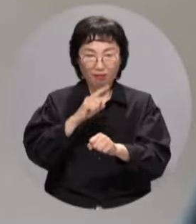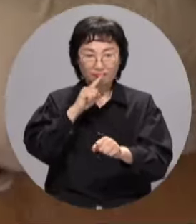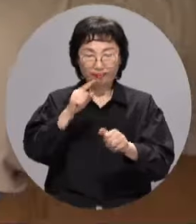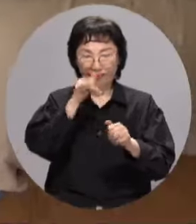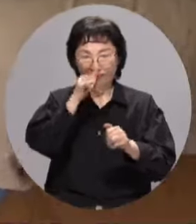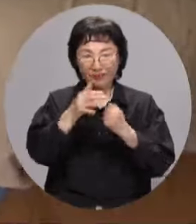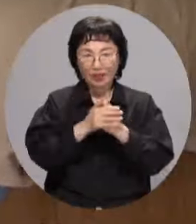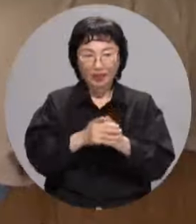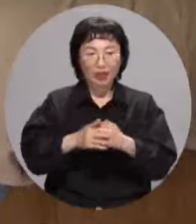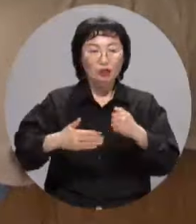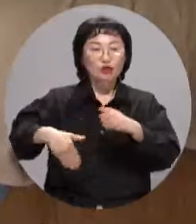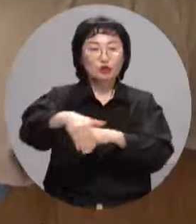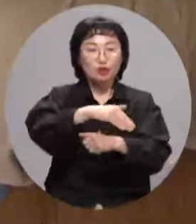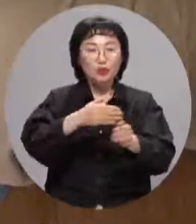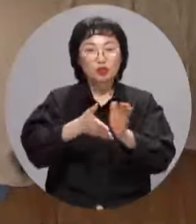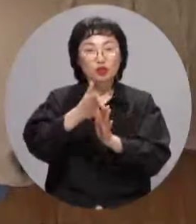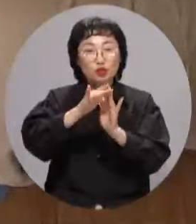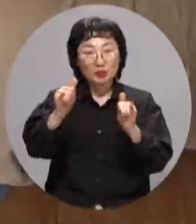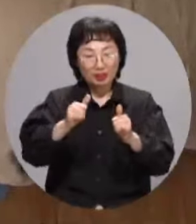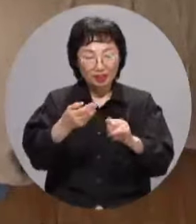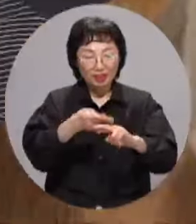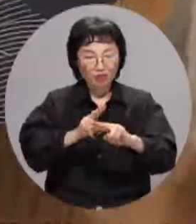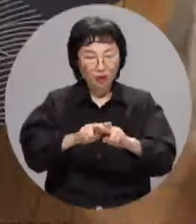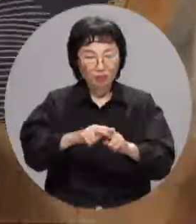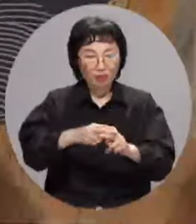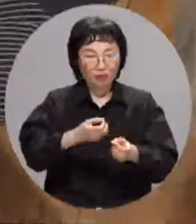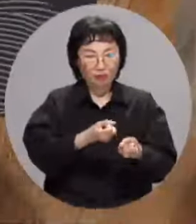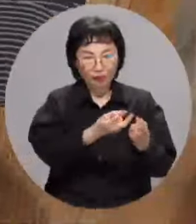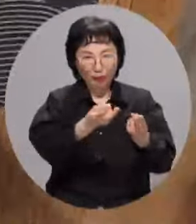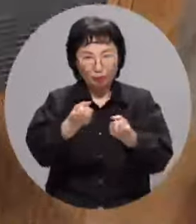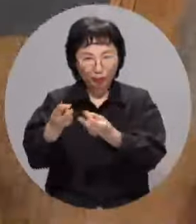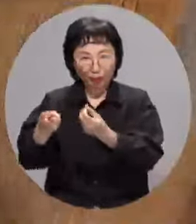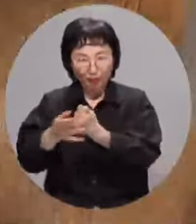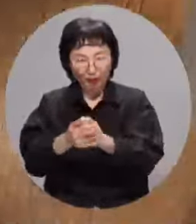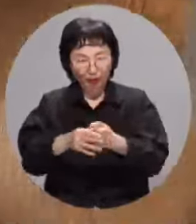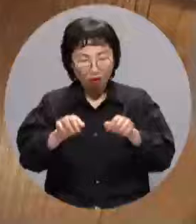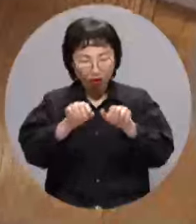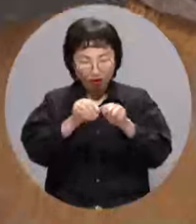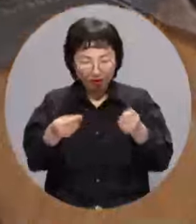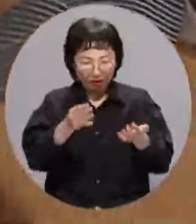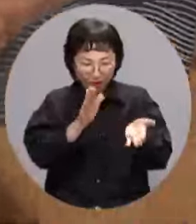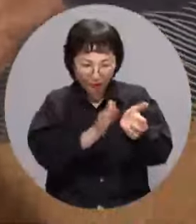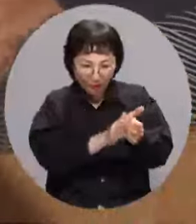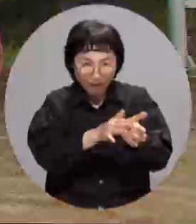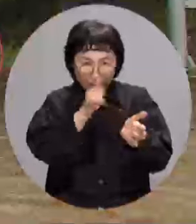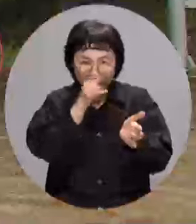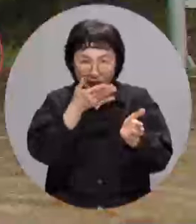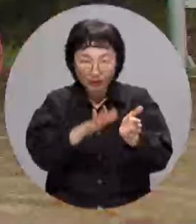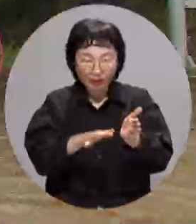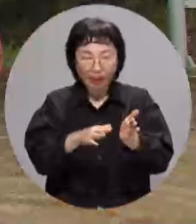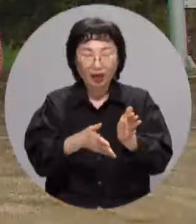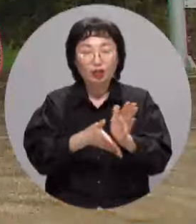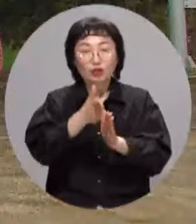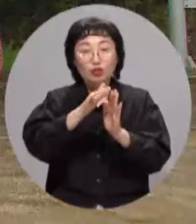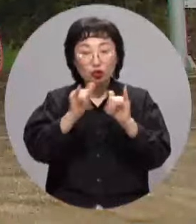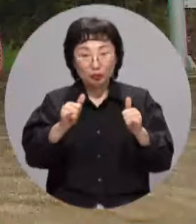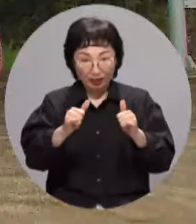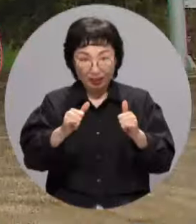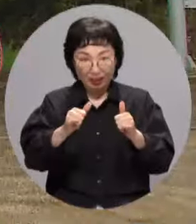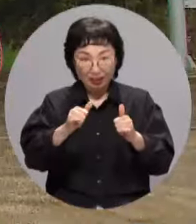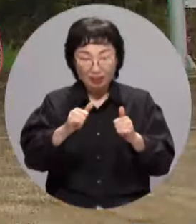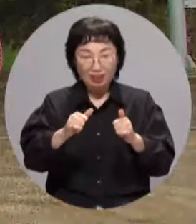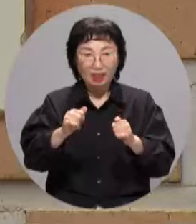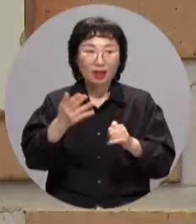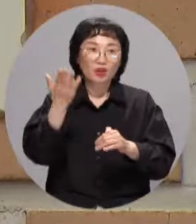한국수력원자력이 인근 마을 주민들에게 건넨 선물 세트에 붙어있는 스티커 문구입니다. 주민공람이 한창이던